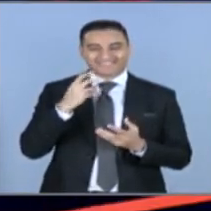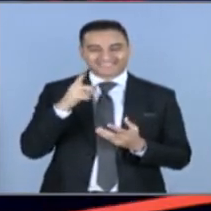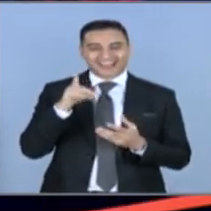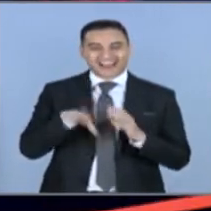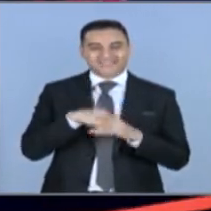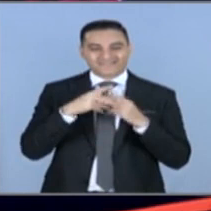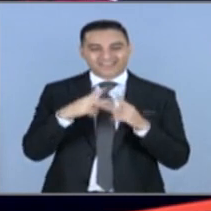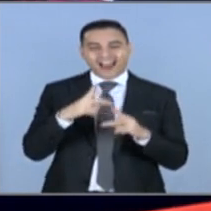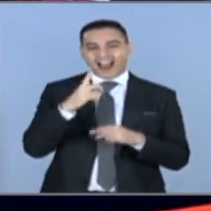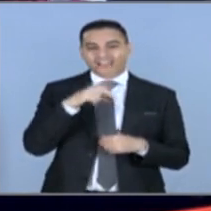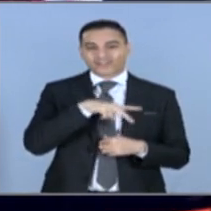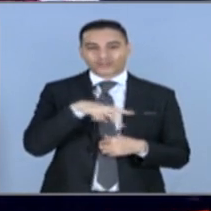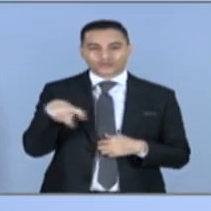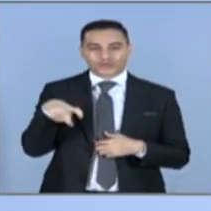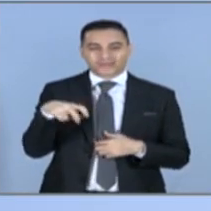اتاسس